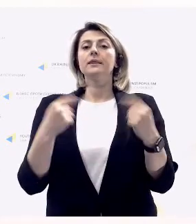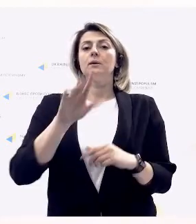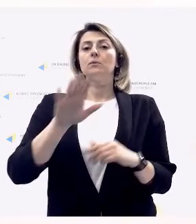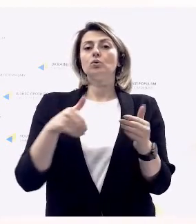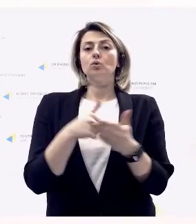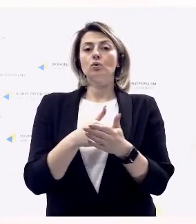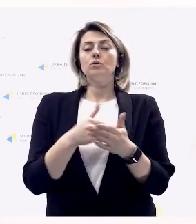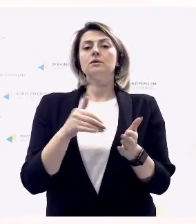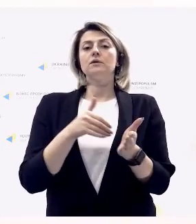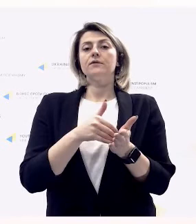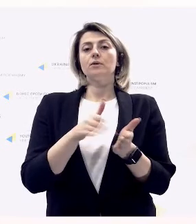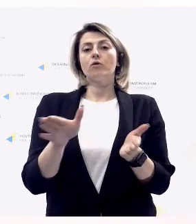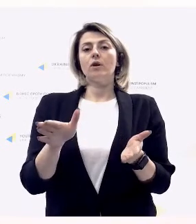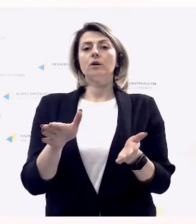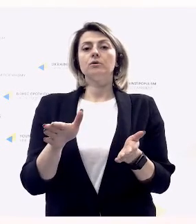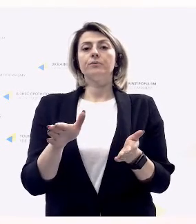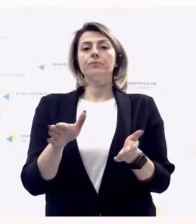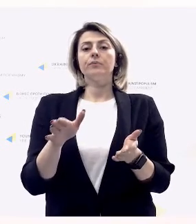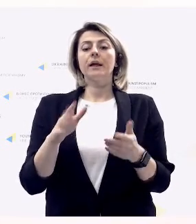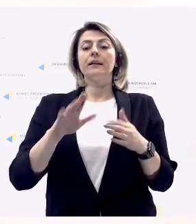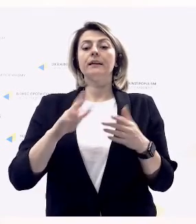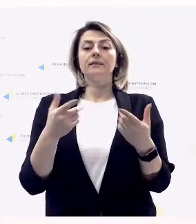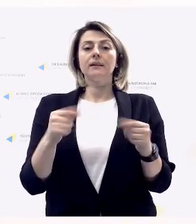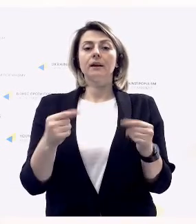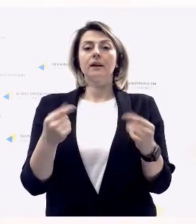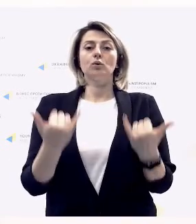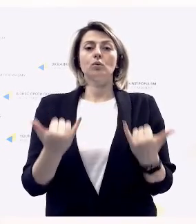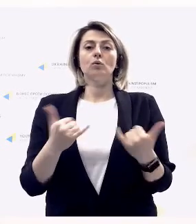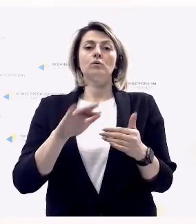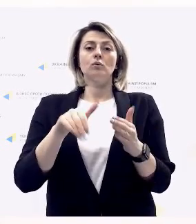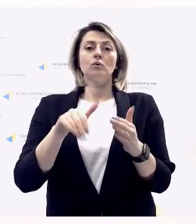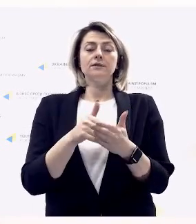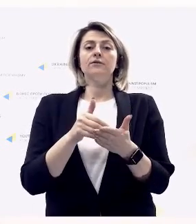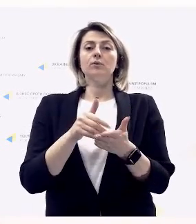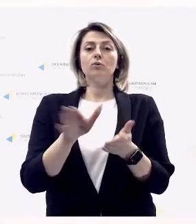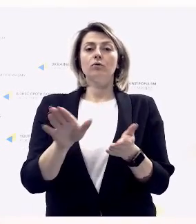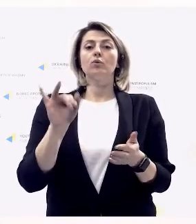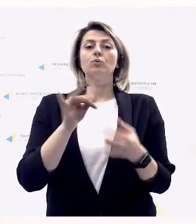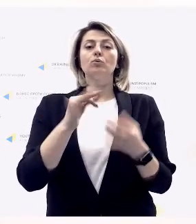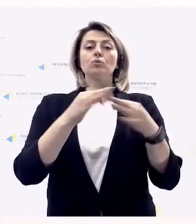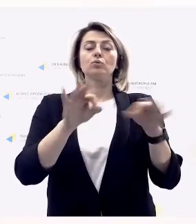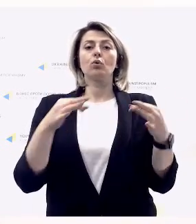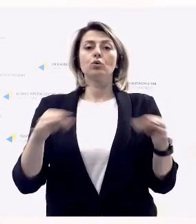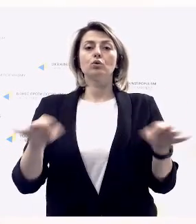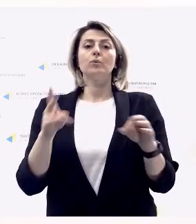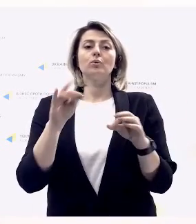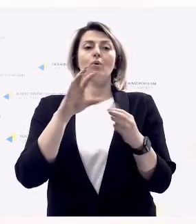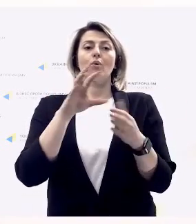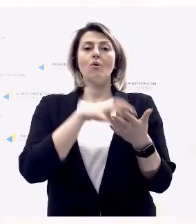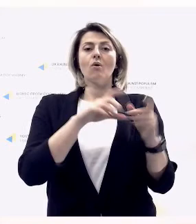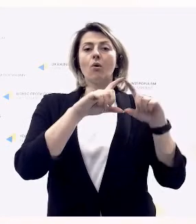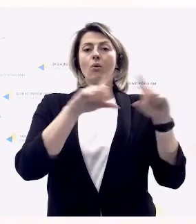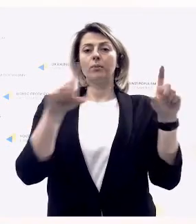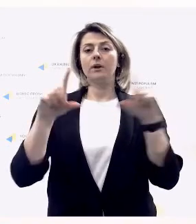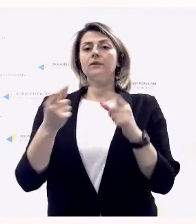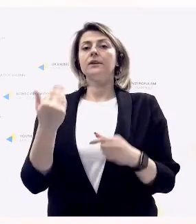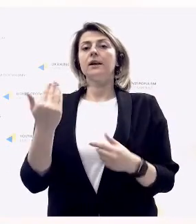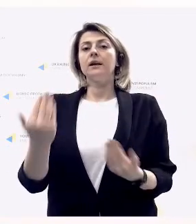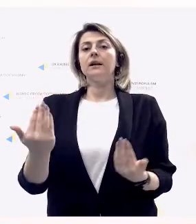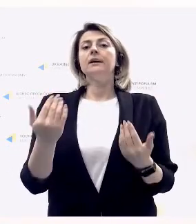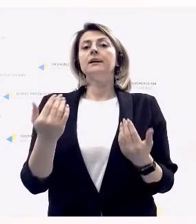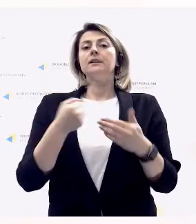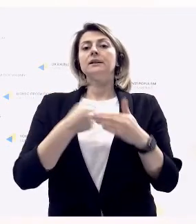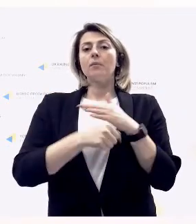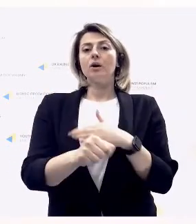досі відмовляють ідеї. І досі відмовляють доступ до об'єктів, де їх тримають під вартою і